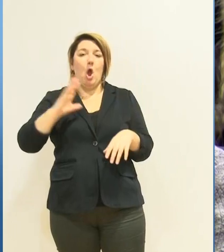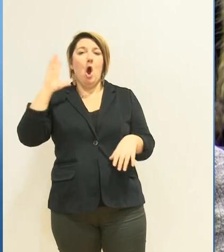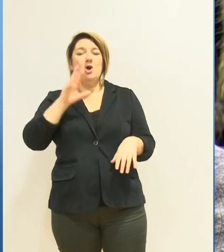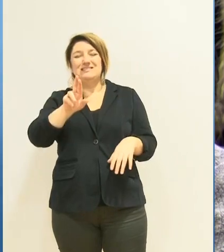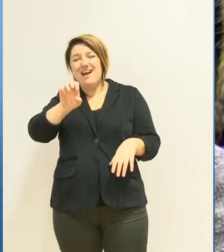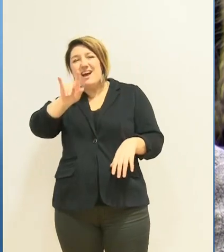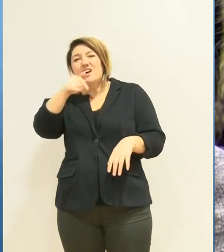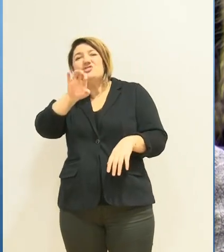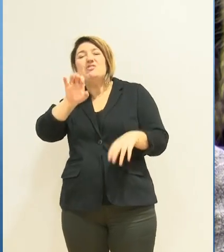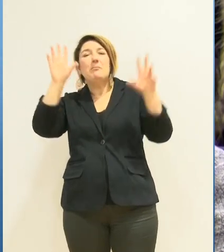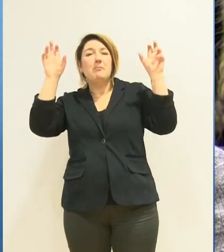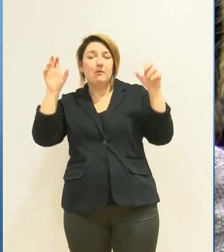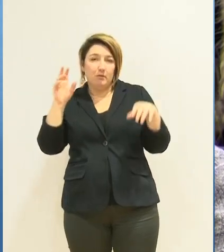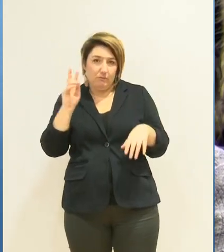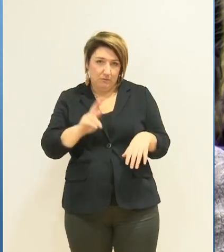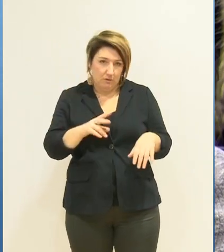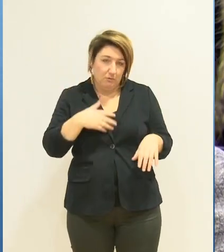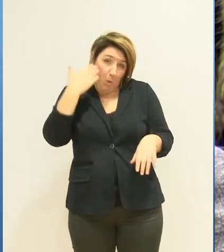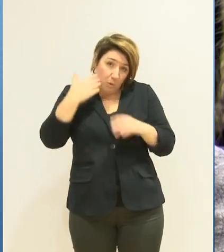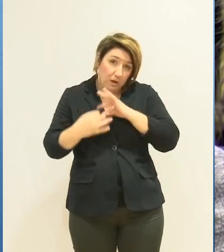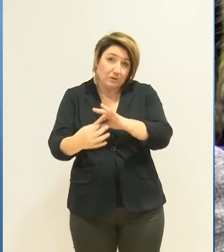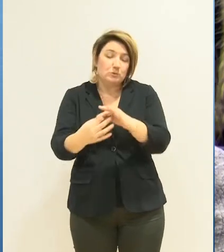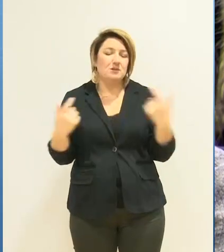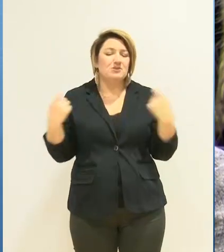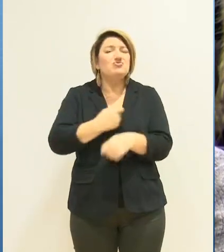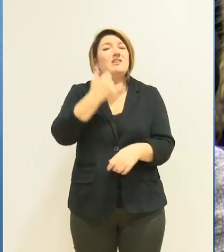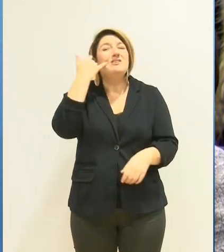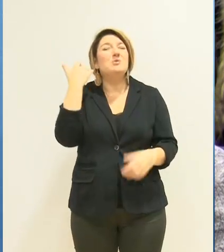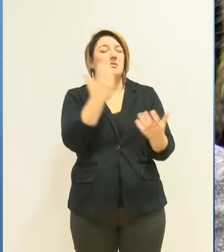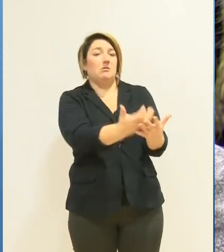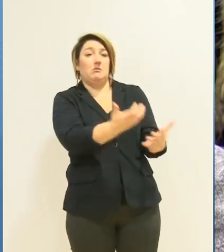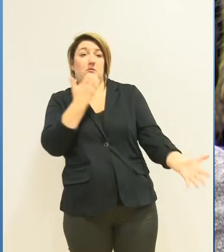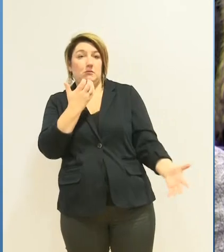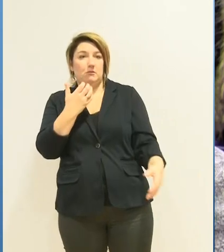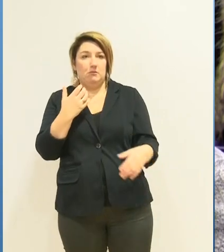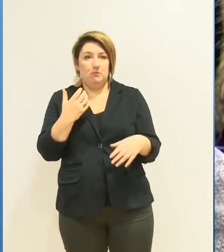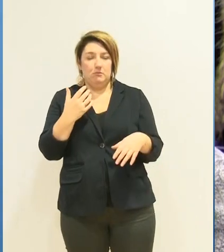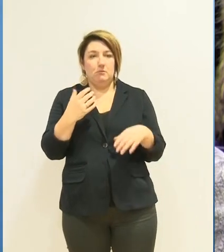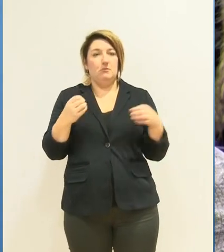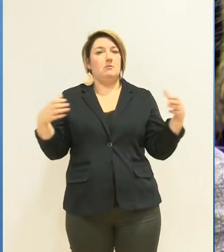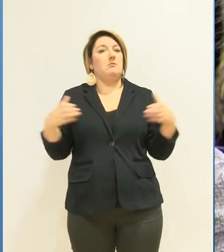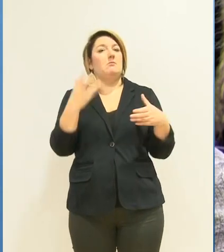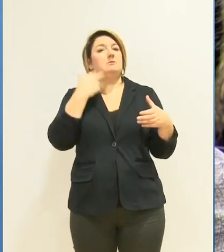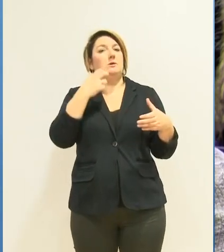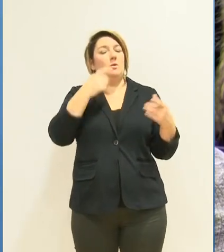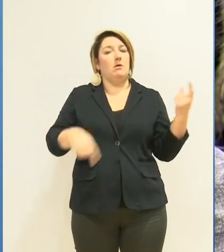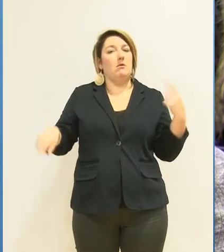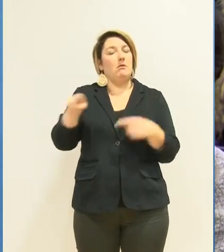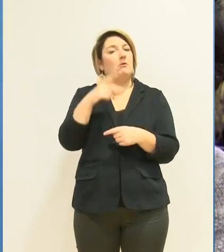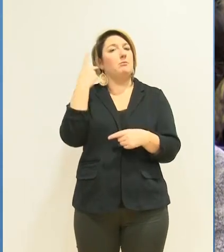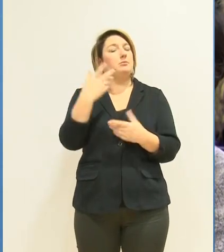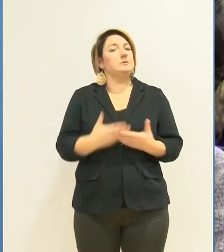le mouvement d'éligible des gilet jaune nous ramène brutalement aux réalités vécues par la majorité des concitoyens de ce pays